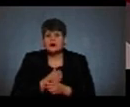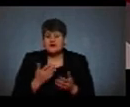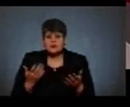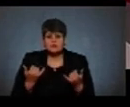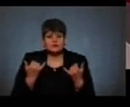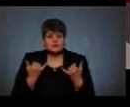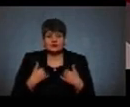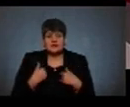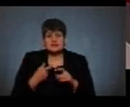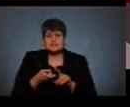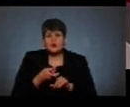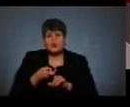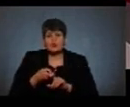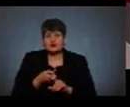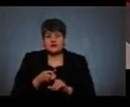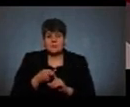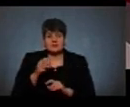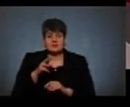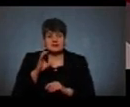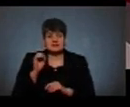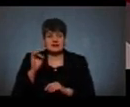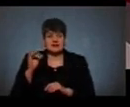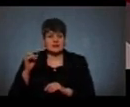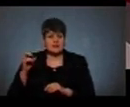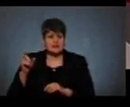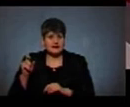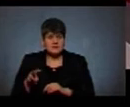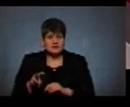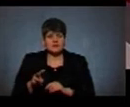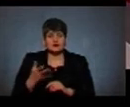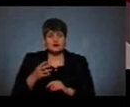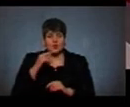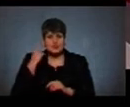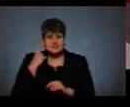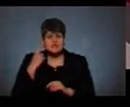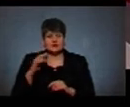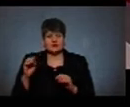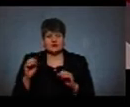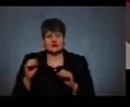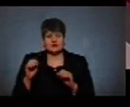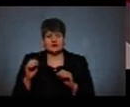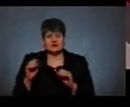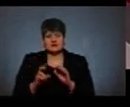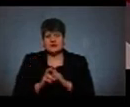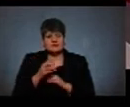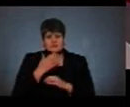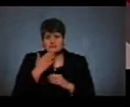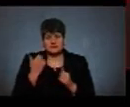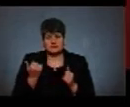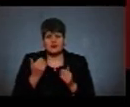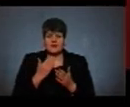нас комунікації з митрополитом Сергієм і з єпархією Російської церкви в Тернопільській області, на жаль, немає. А чи є комунікація